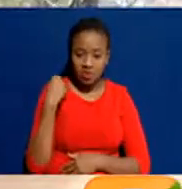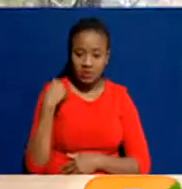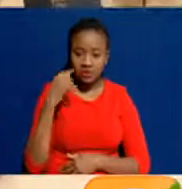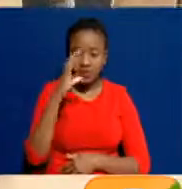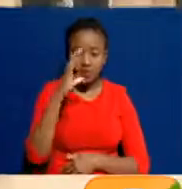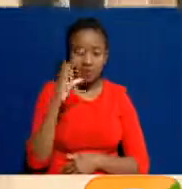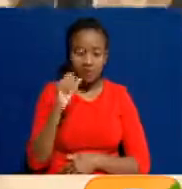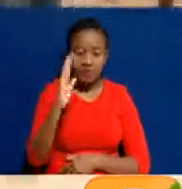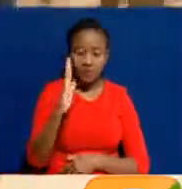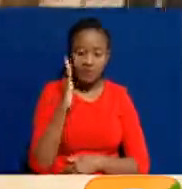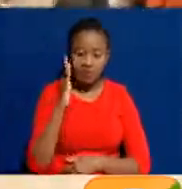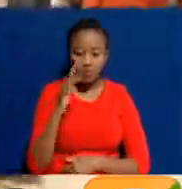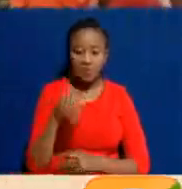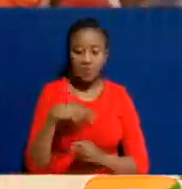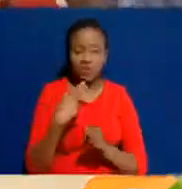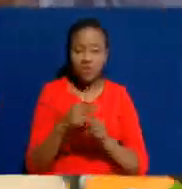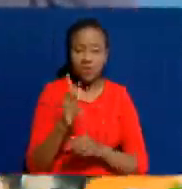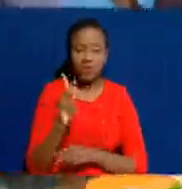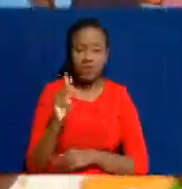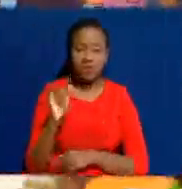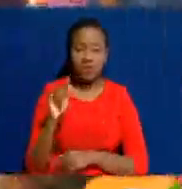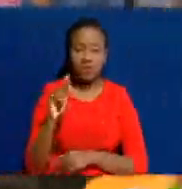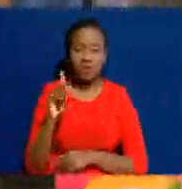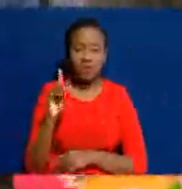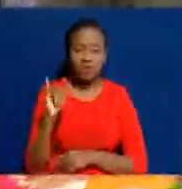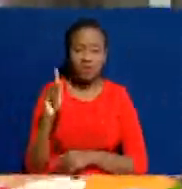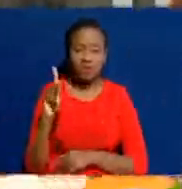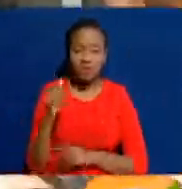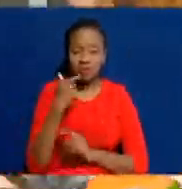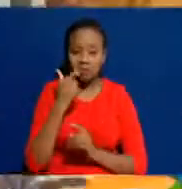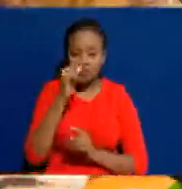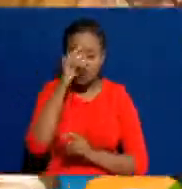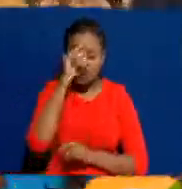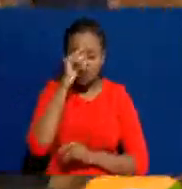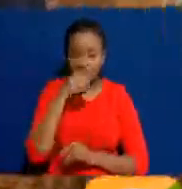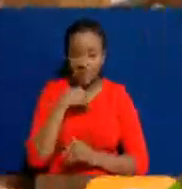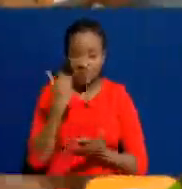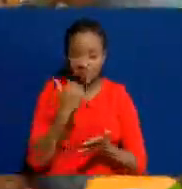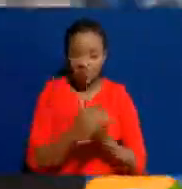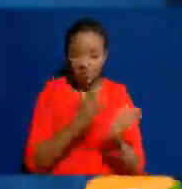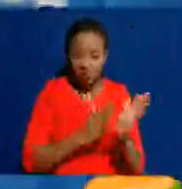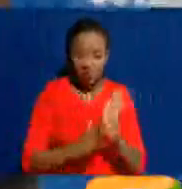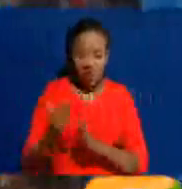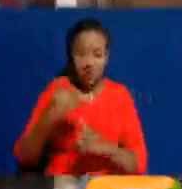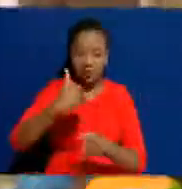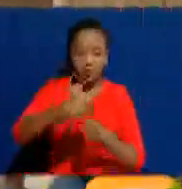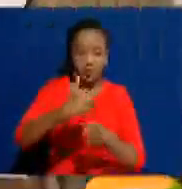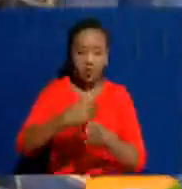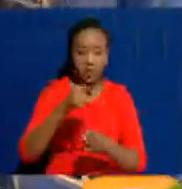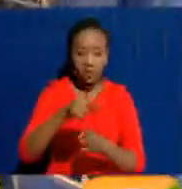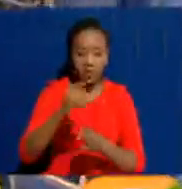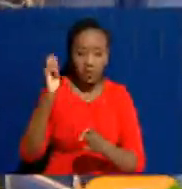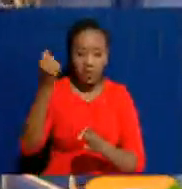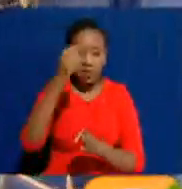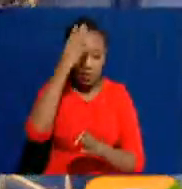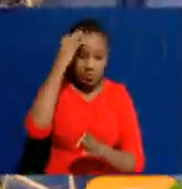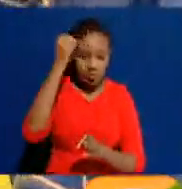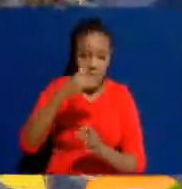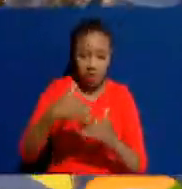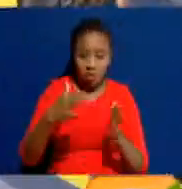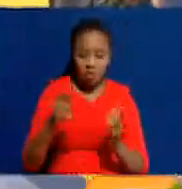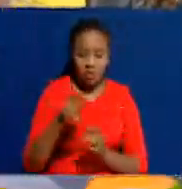Waziri Kindiki alisema kuwa serikali imepiga breki mipango yake ya kufungua upya mpaka wa Kenya na